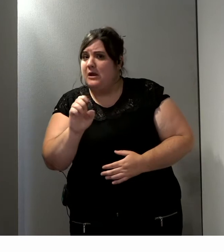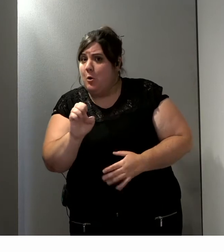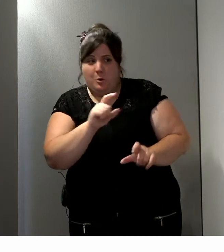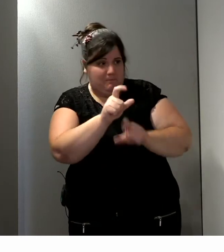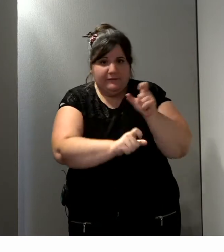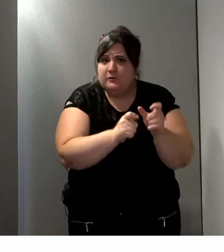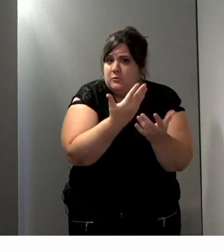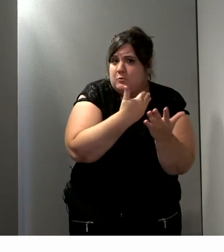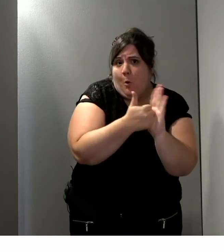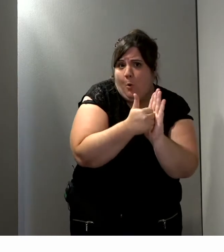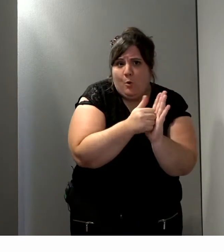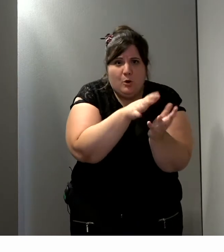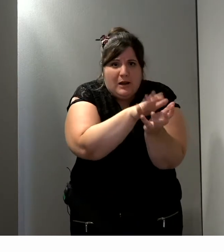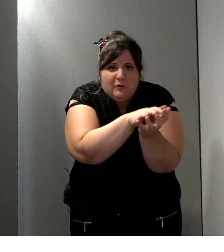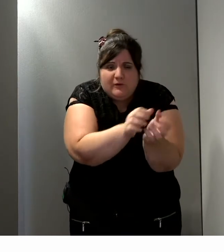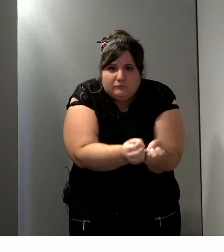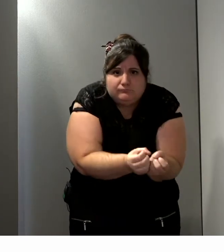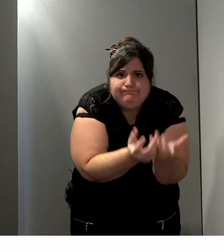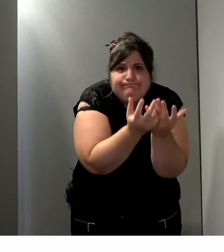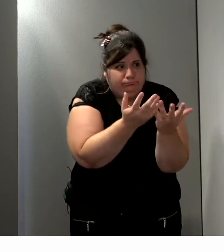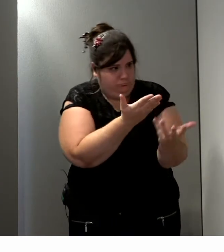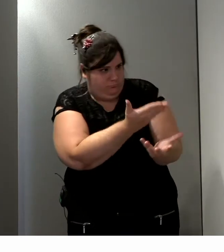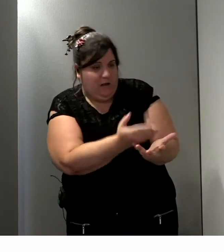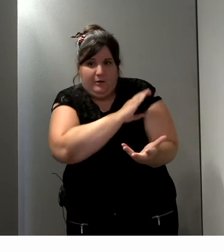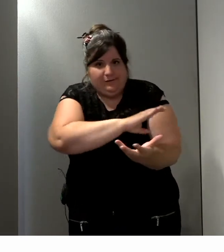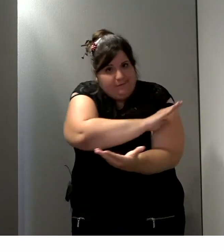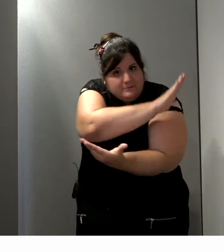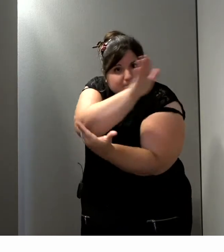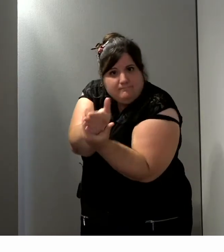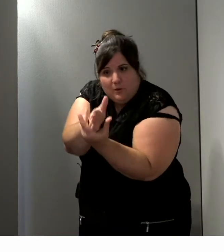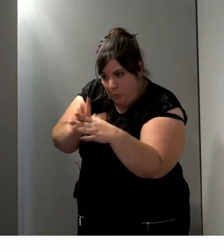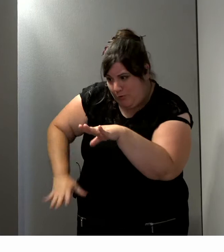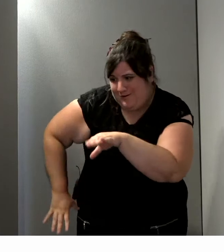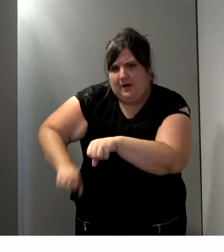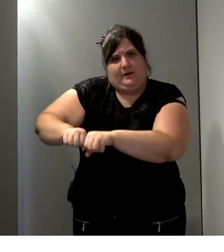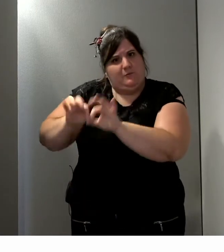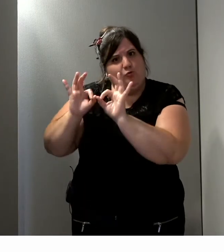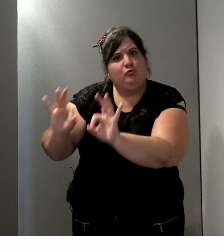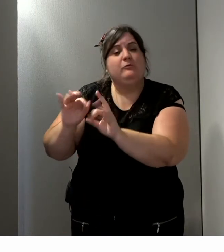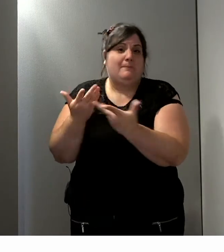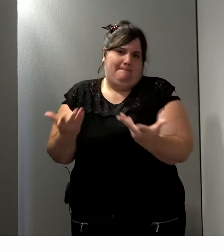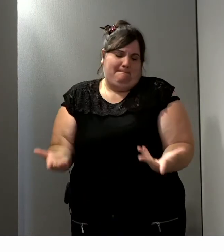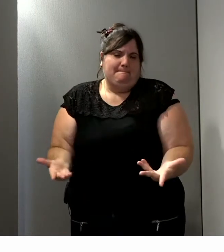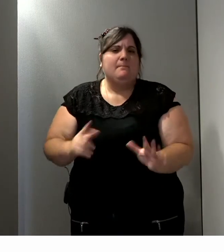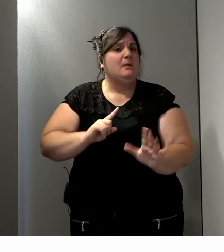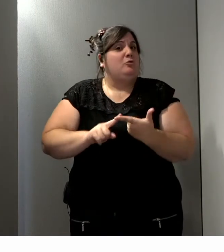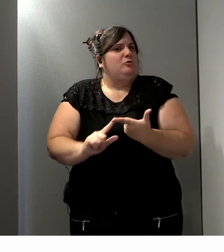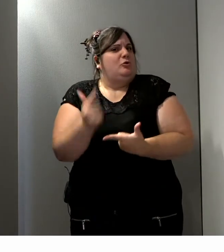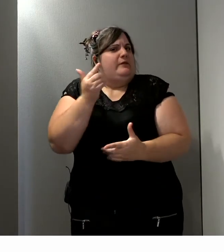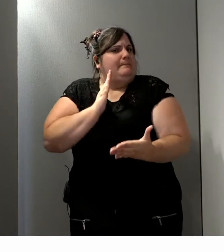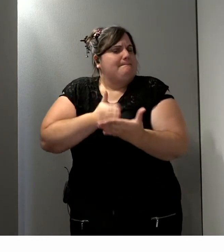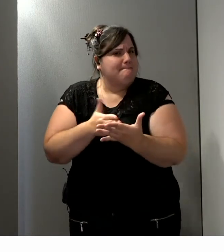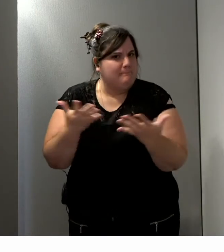l'incubation ont leur rôle à jouer pour compenser ce frein. Mais le compenser de manière, je dirais, encore plus accrue. Le second frein identifié dans cette